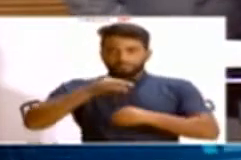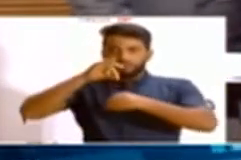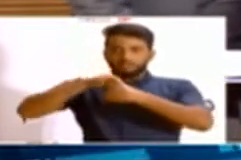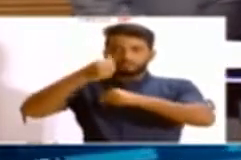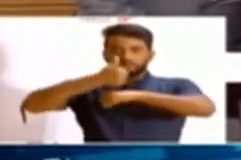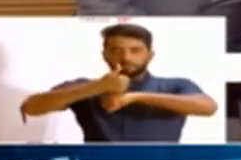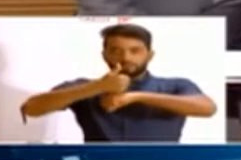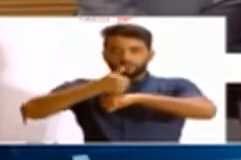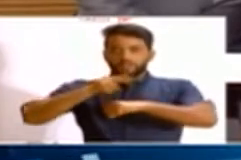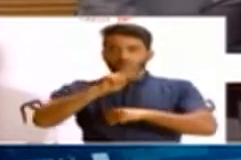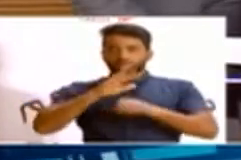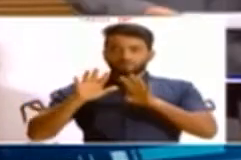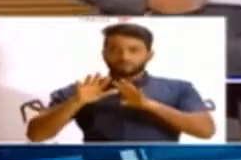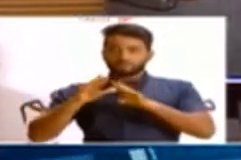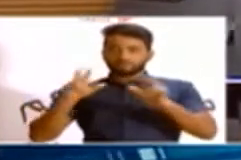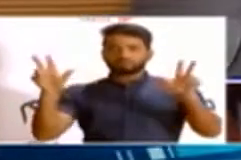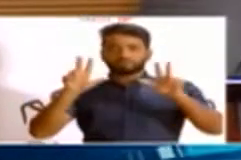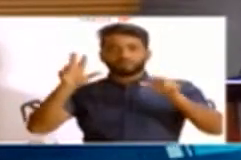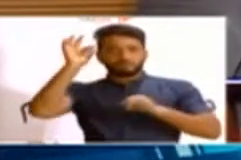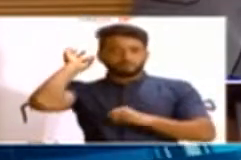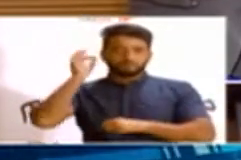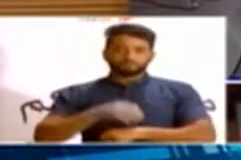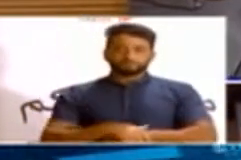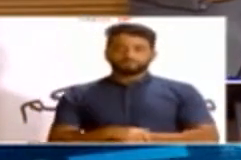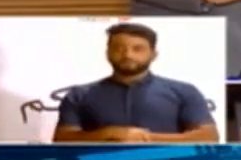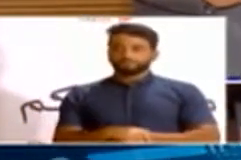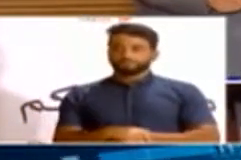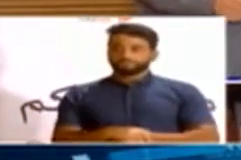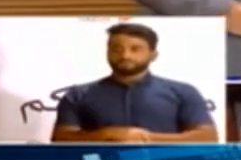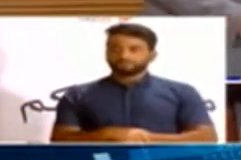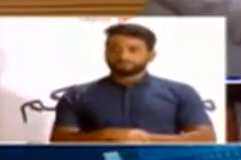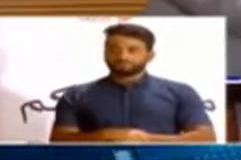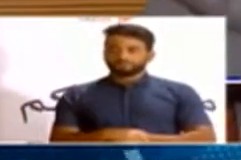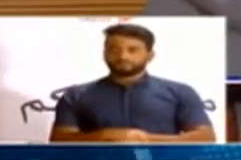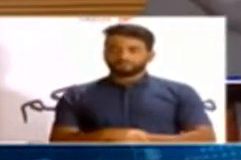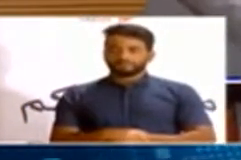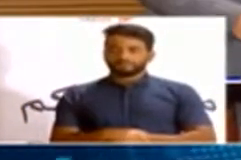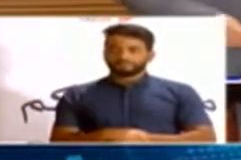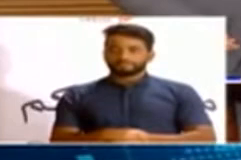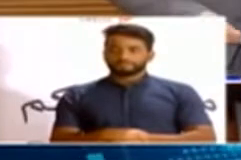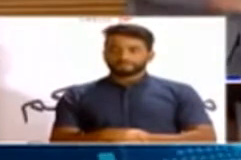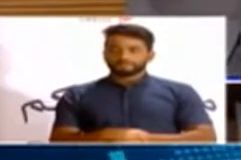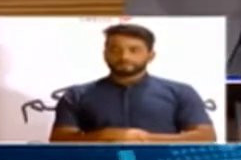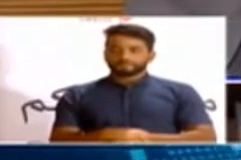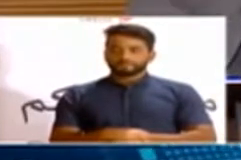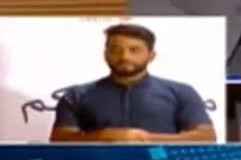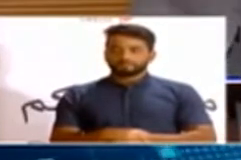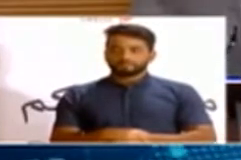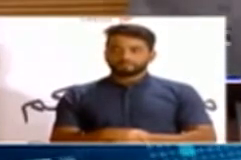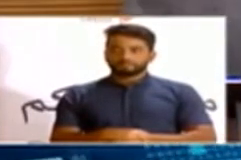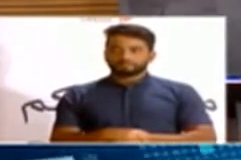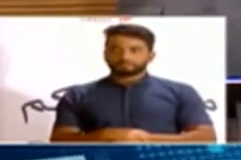مناظرات تلفزيونية، ومن خلال المناظرات يستطيع الناخب أن يميز وأن